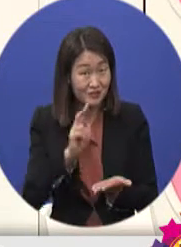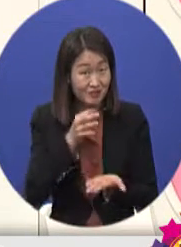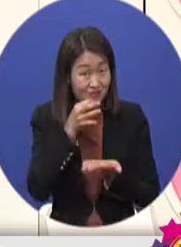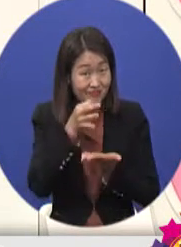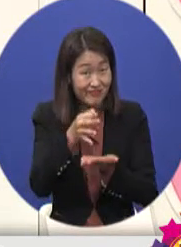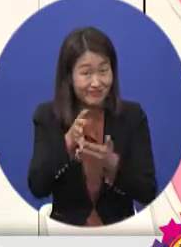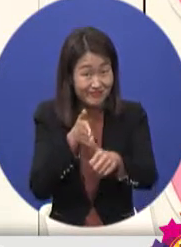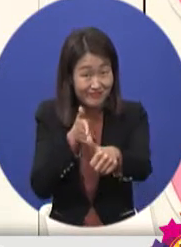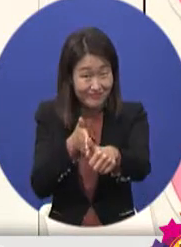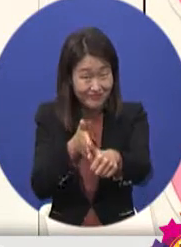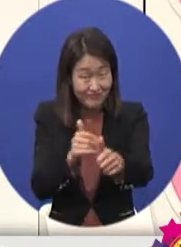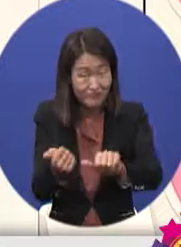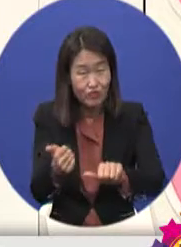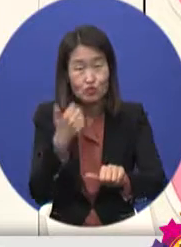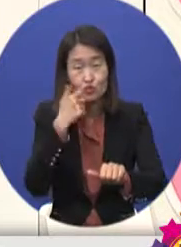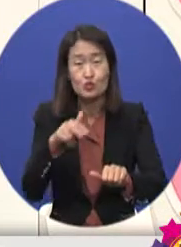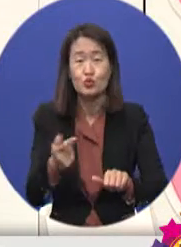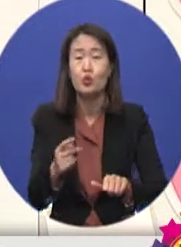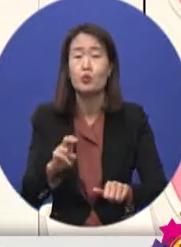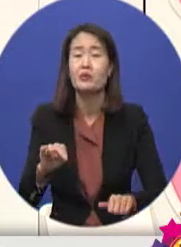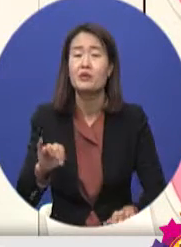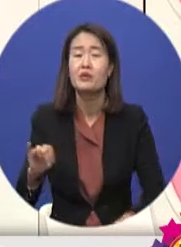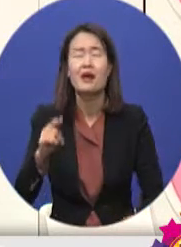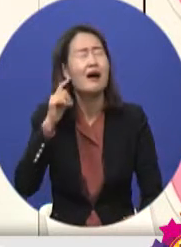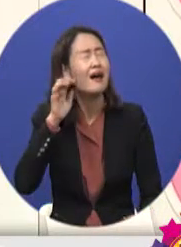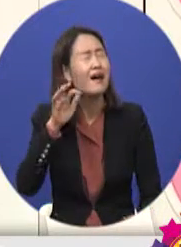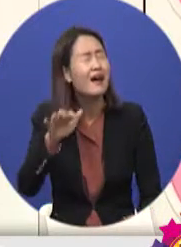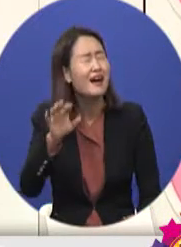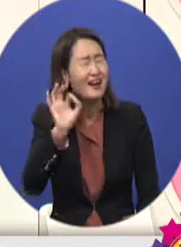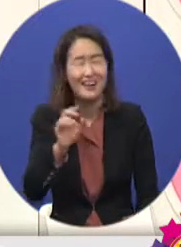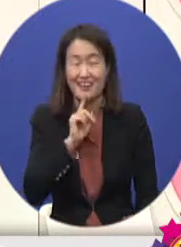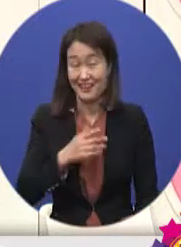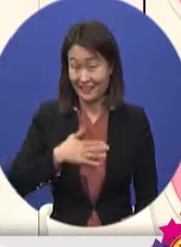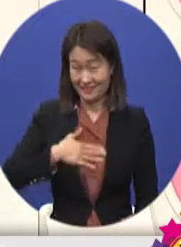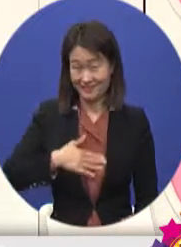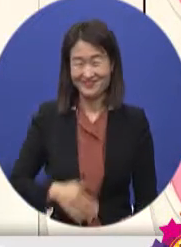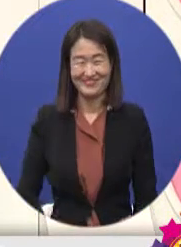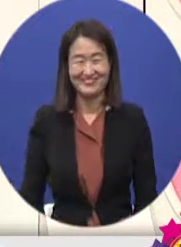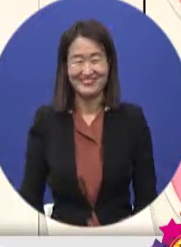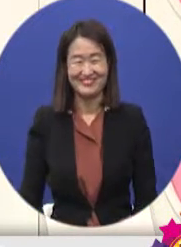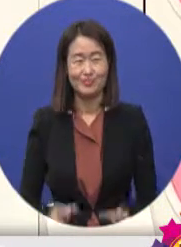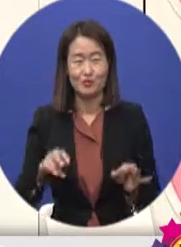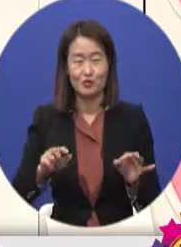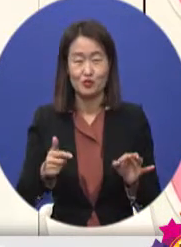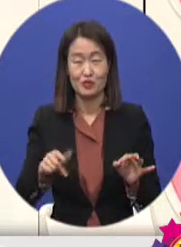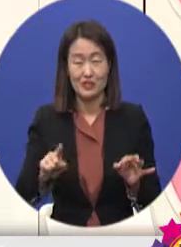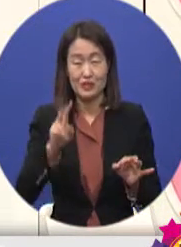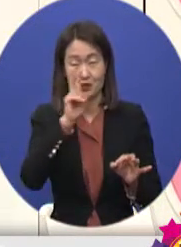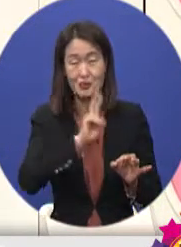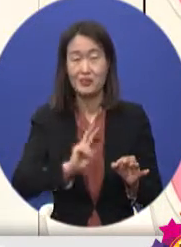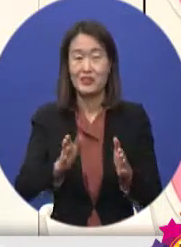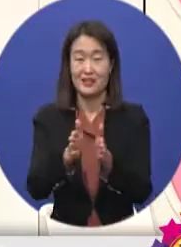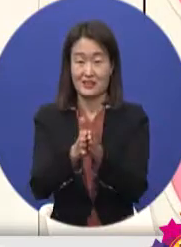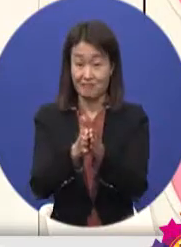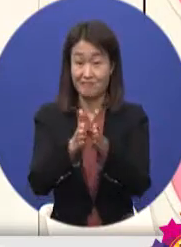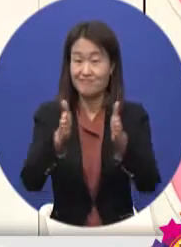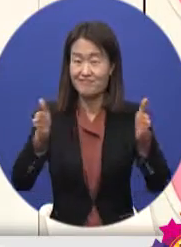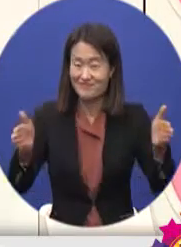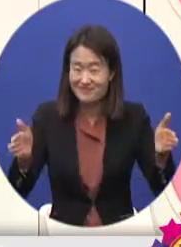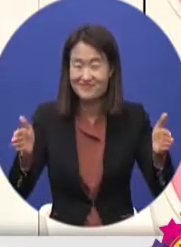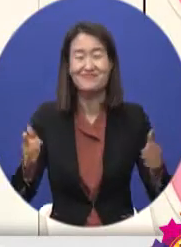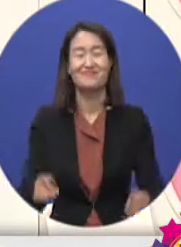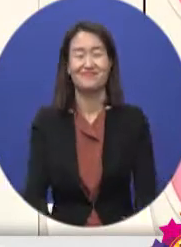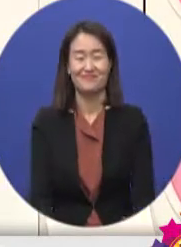불러보세요. 예 돌아가신 조미미 씨를 한번 그려보겠습니다. 예, 예. 네 김순자 씨가 부릅니다.